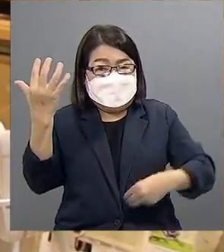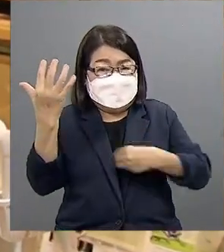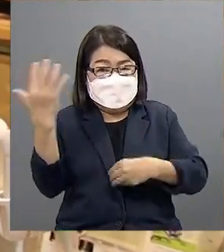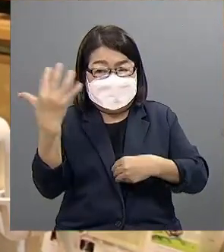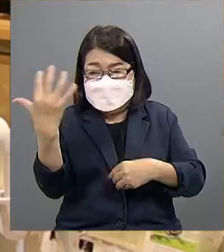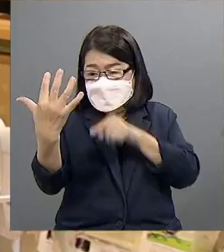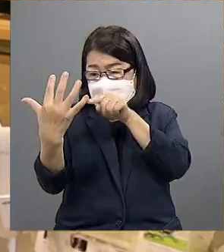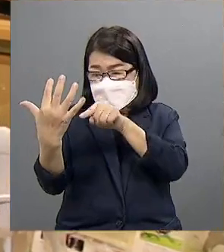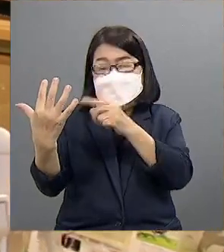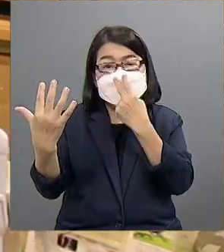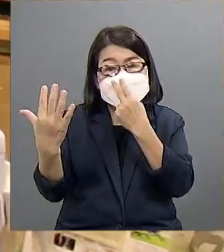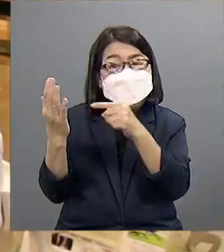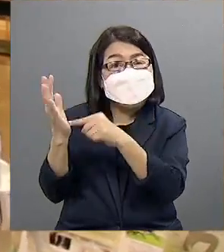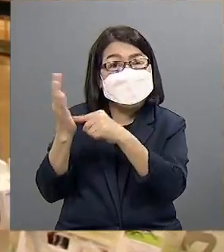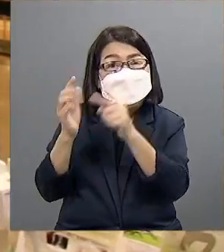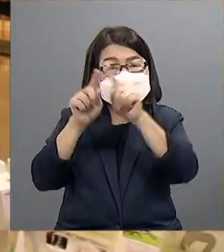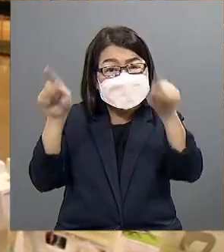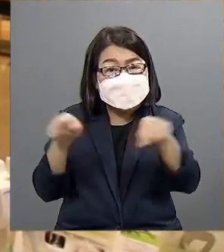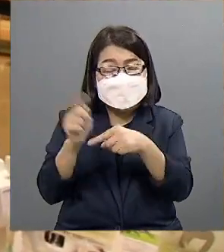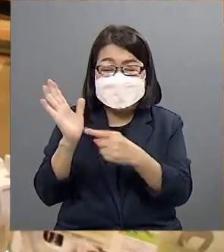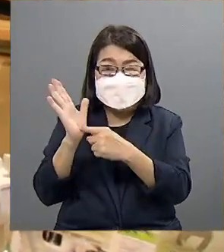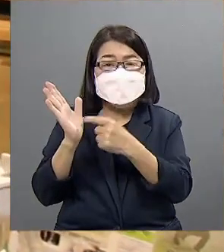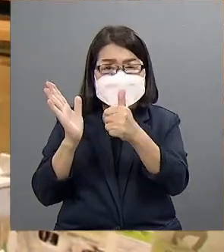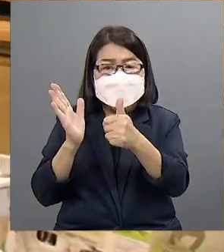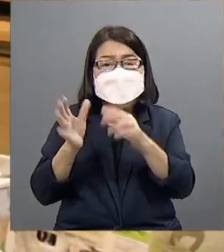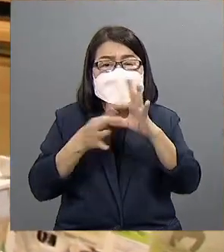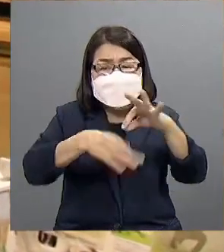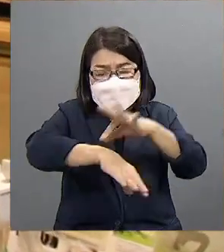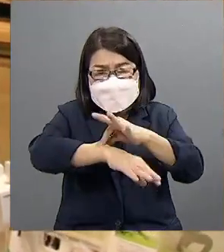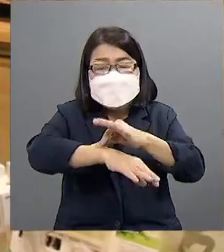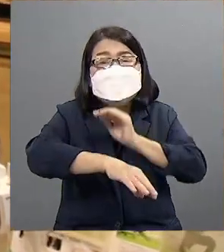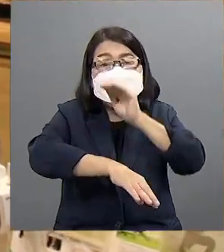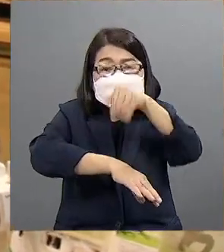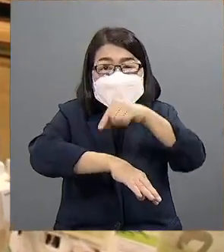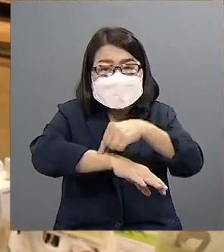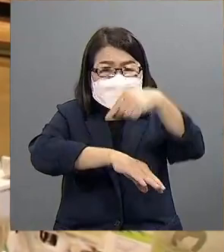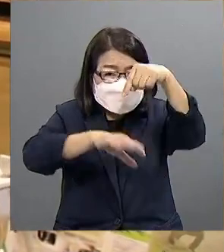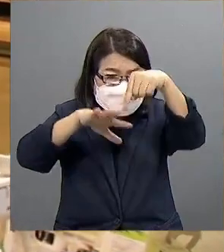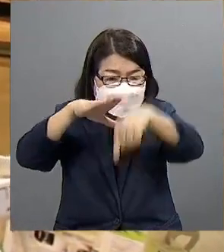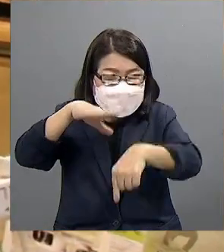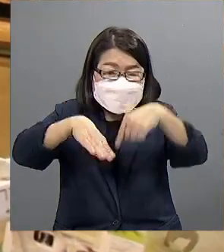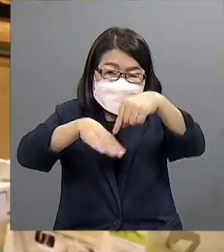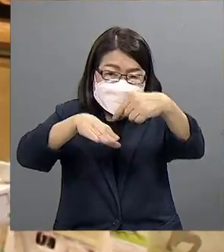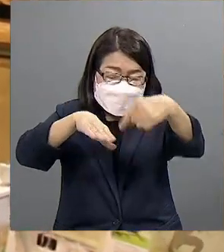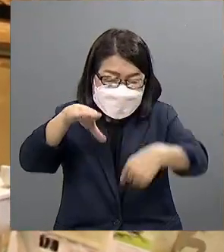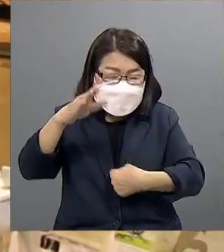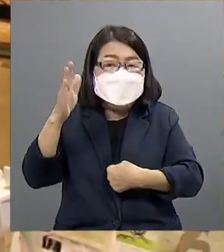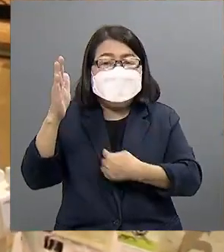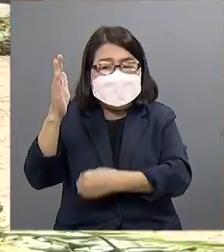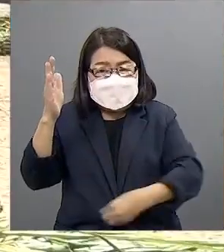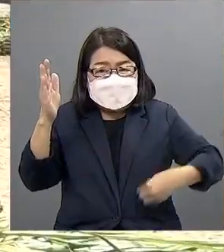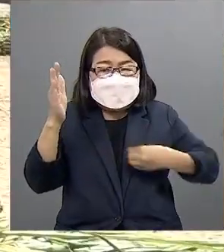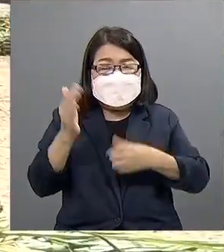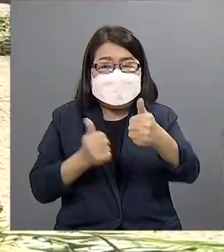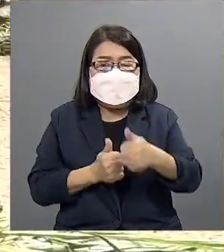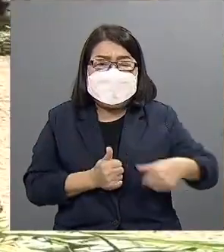ถใช้ซาวผ่านในส่วนของผิวหนังเพื่อเห็นลักษณะโครงสร้างของอวัยวะต่างๆของตัวช้างได้อย่างเช่นตับม้าม